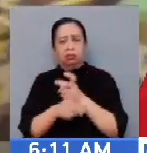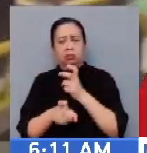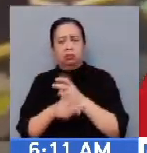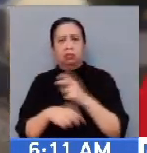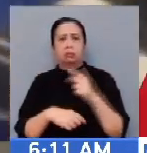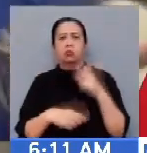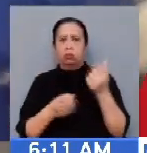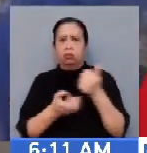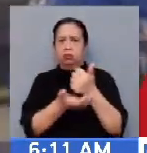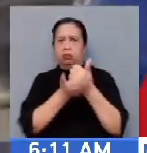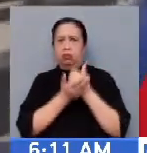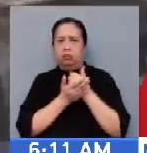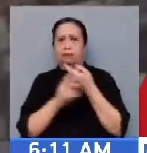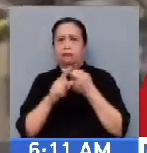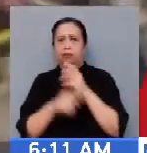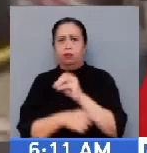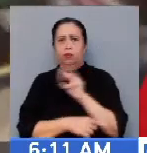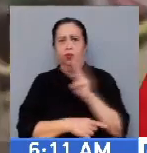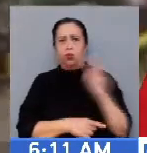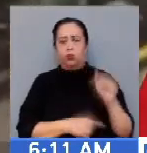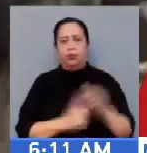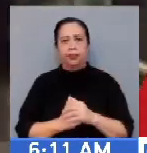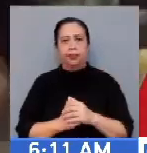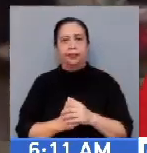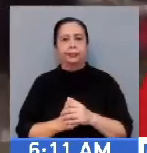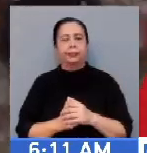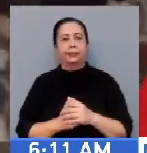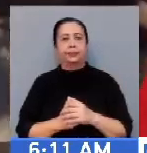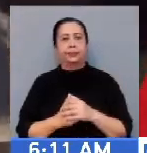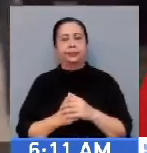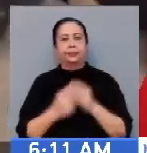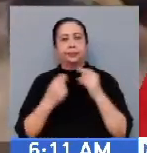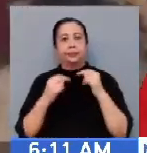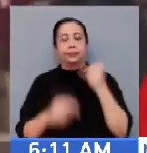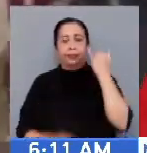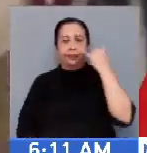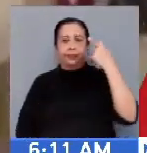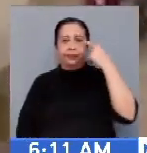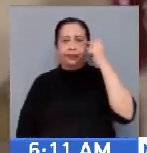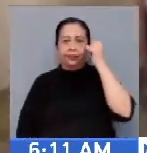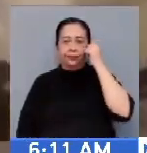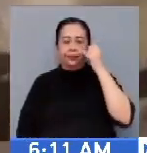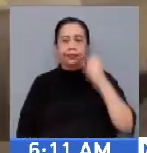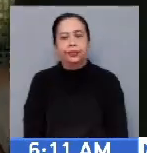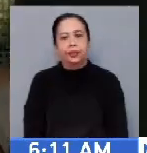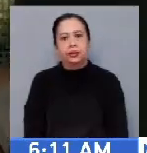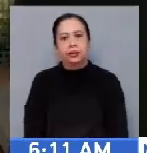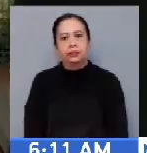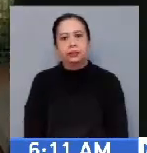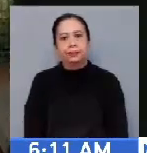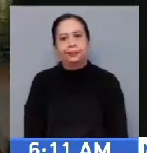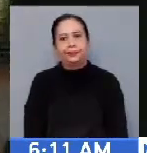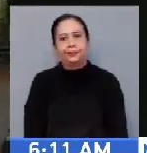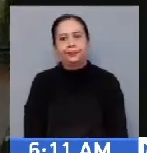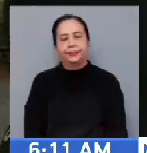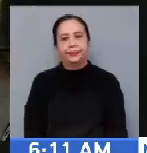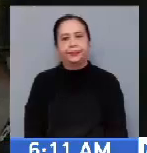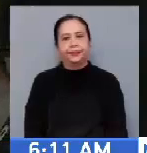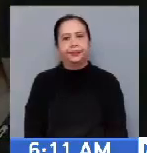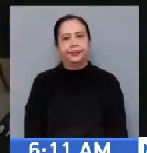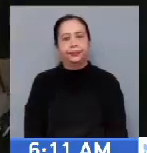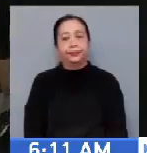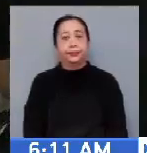sa OWA. Ito ang unang balita. JP Soriano, buong puso para sa Pilipino. Ngayong araw na